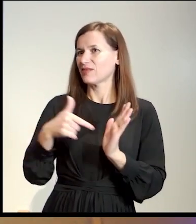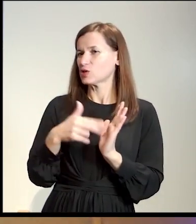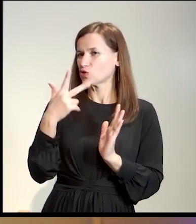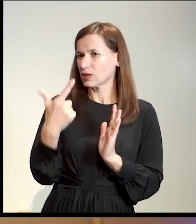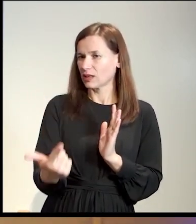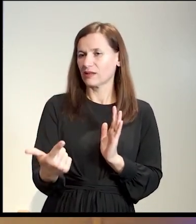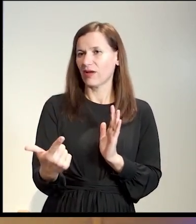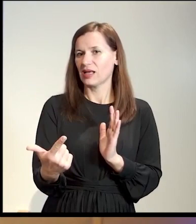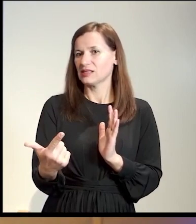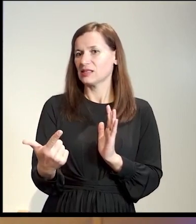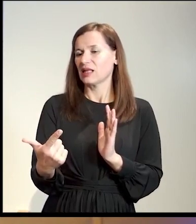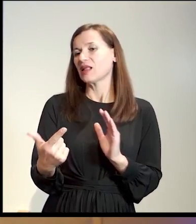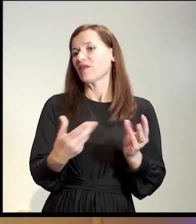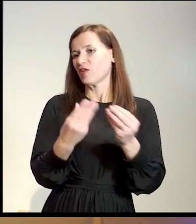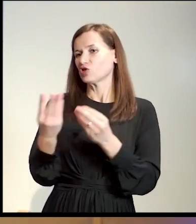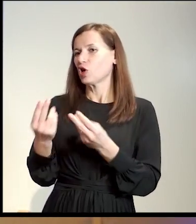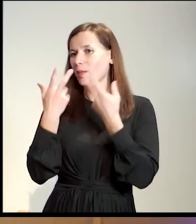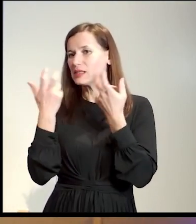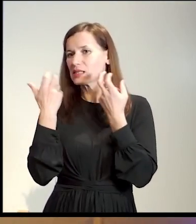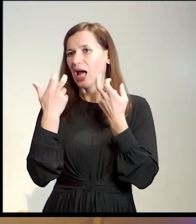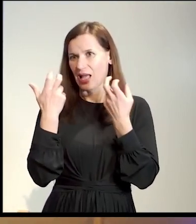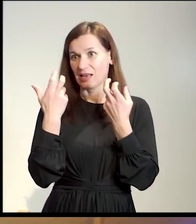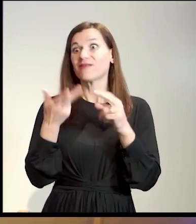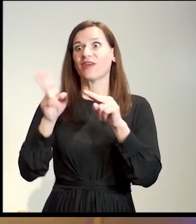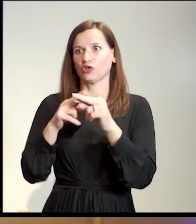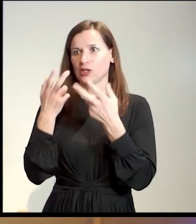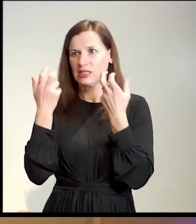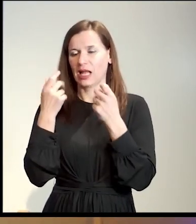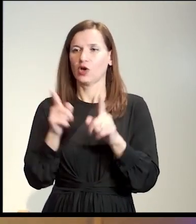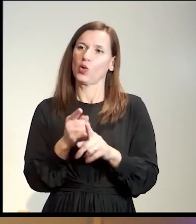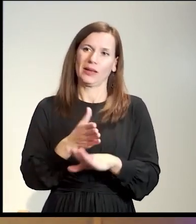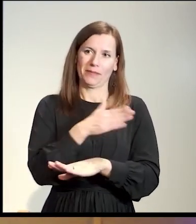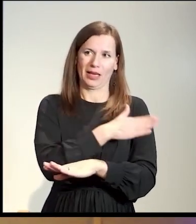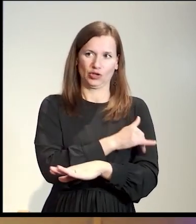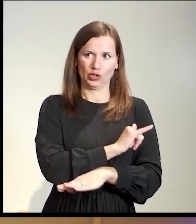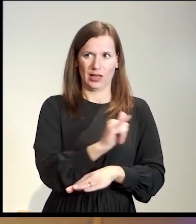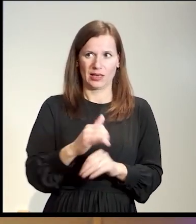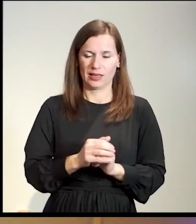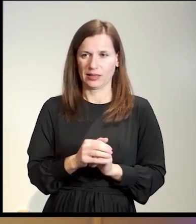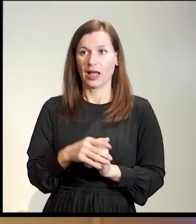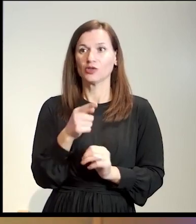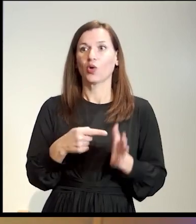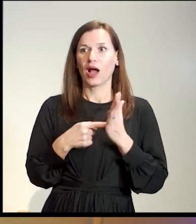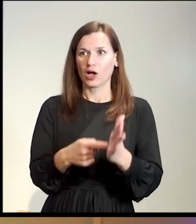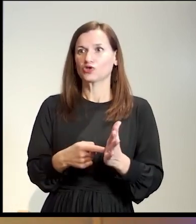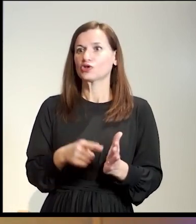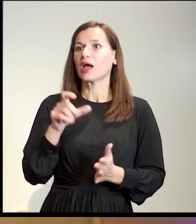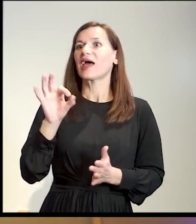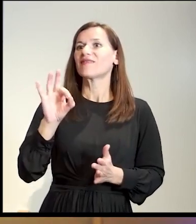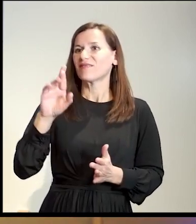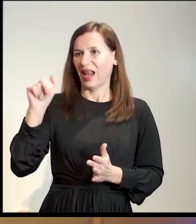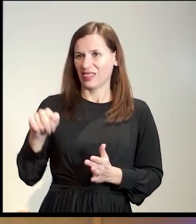meri iskali kot prejšnja leta. To kaže, da Fran vse bolj